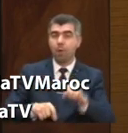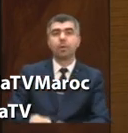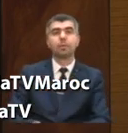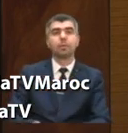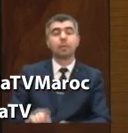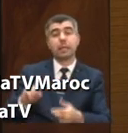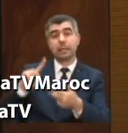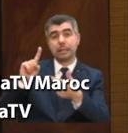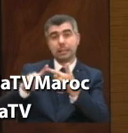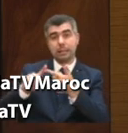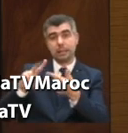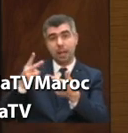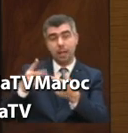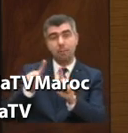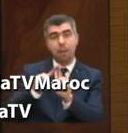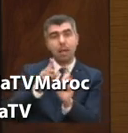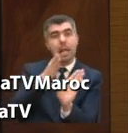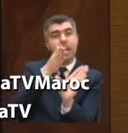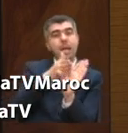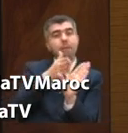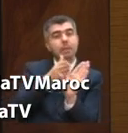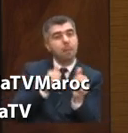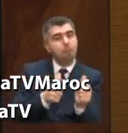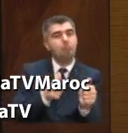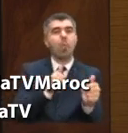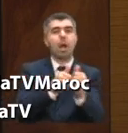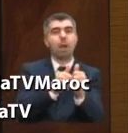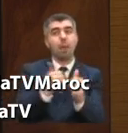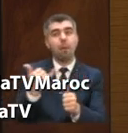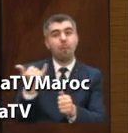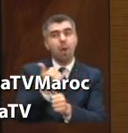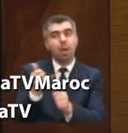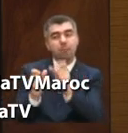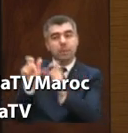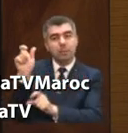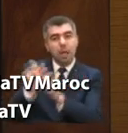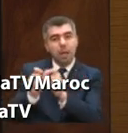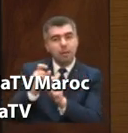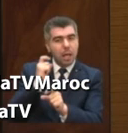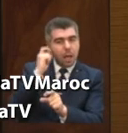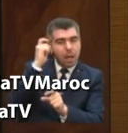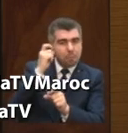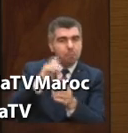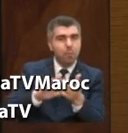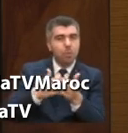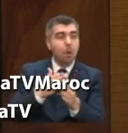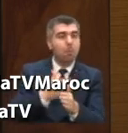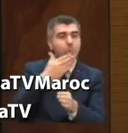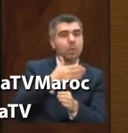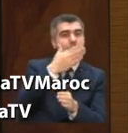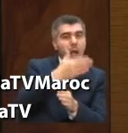والثاني يتعلق بالمواكبة النفسية للعمال والأجراء وتبديد مخاوفهم وتوجساتهم بخصوص